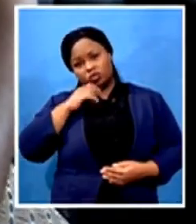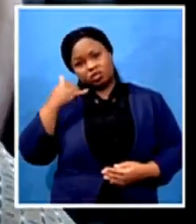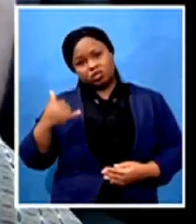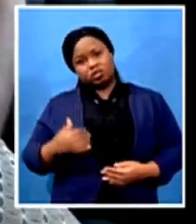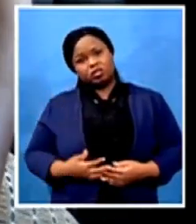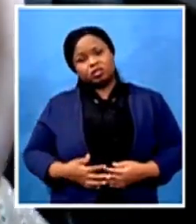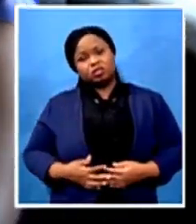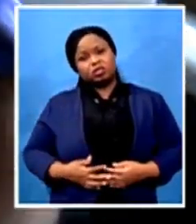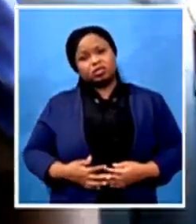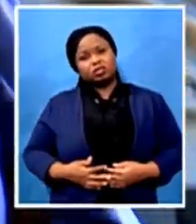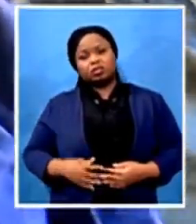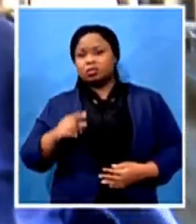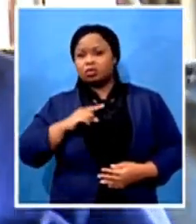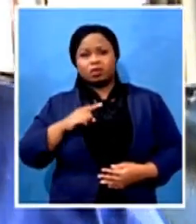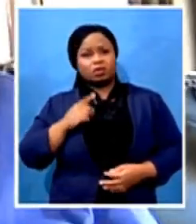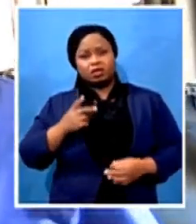Isimo sinzima kakhulu.